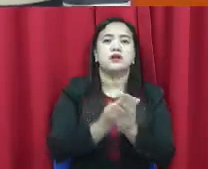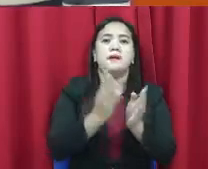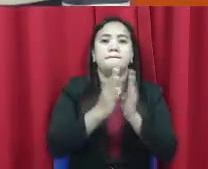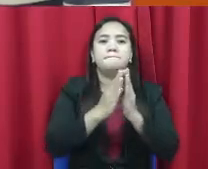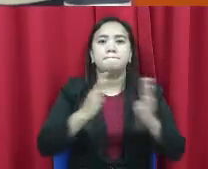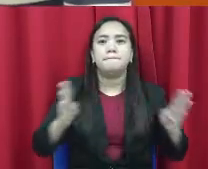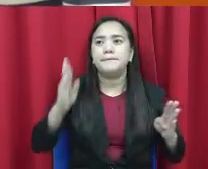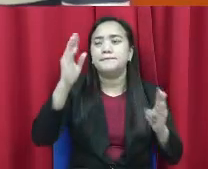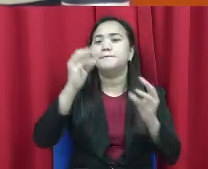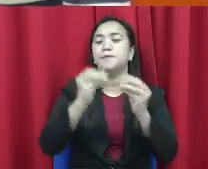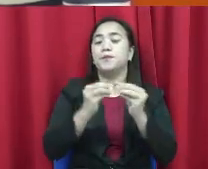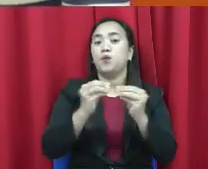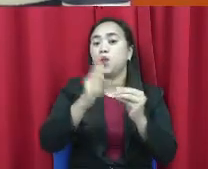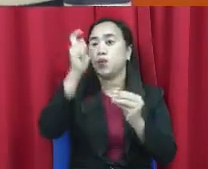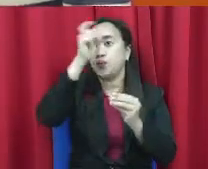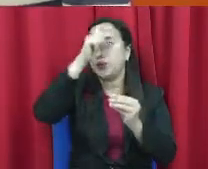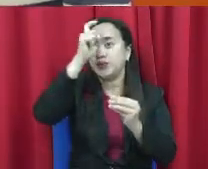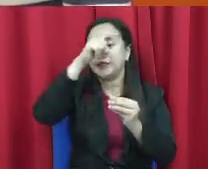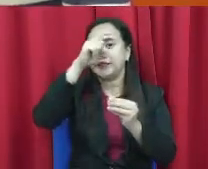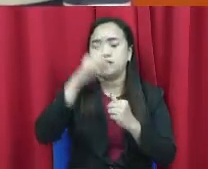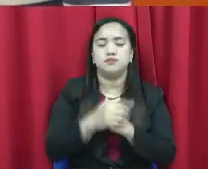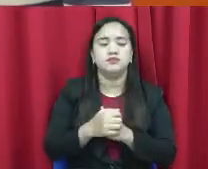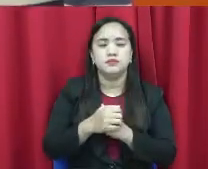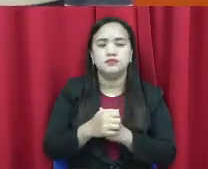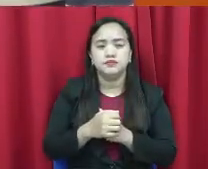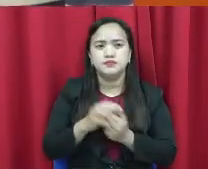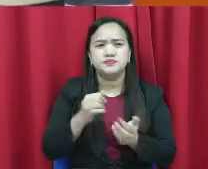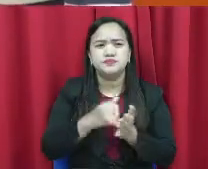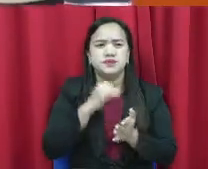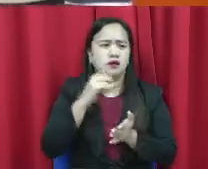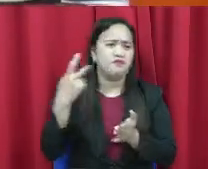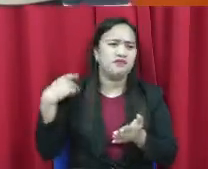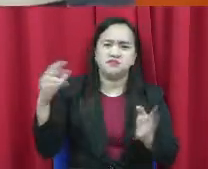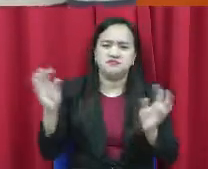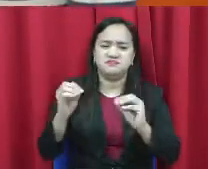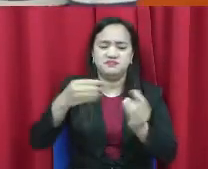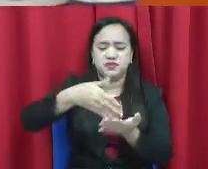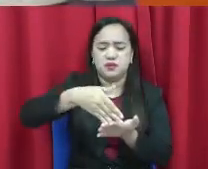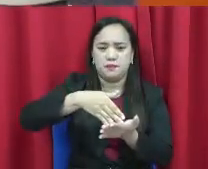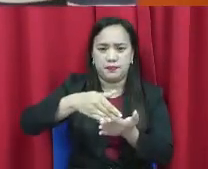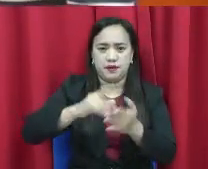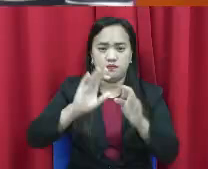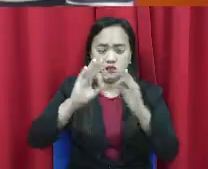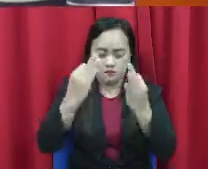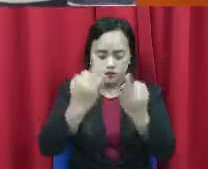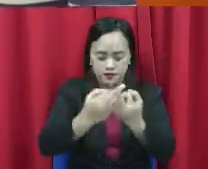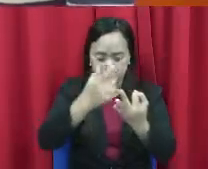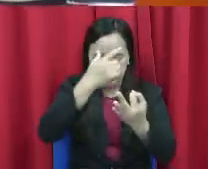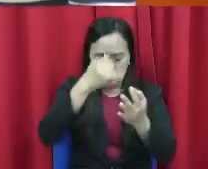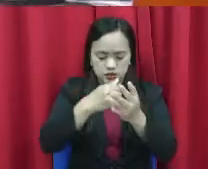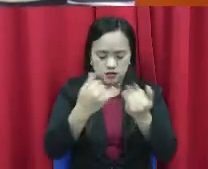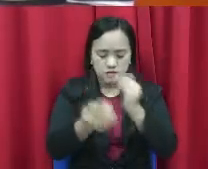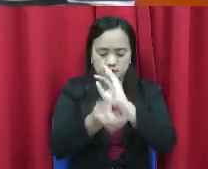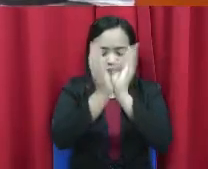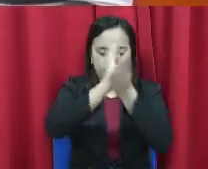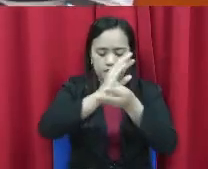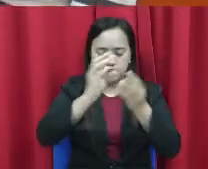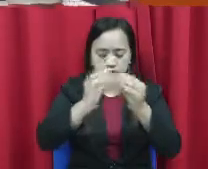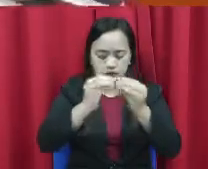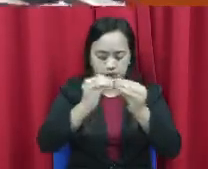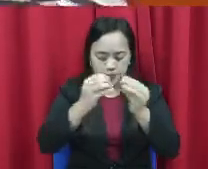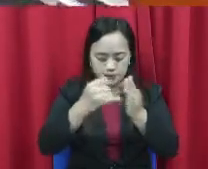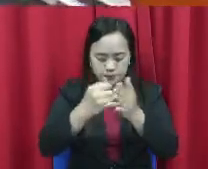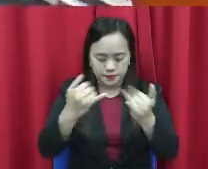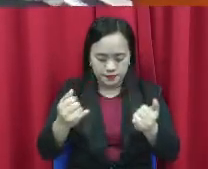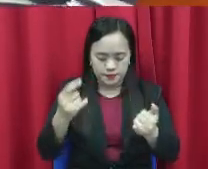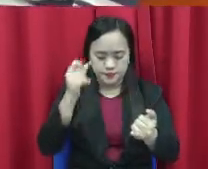utak ang kanyang puso ng salita ng panginoon ay hindi man na magagawang gwang ang buong pamilya hindi na mag-experiment ' ba sister marnell